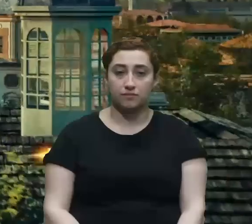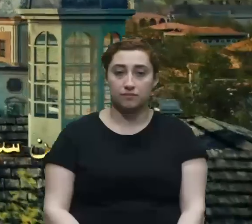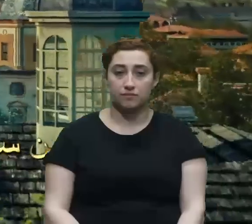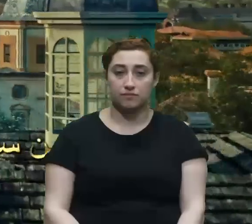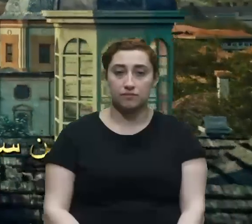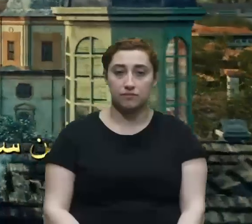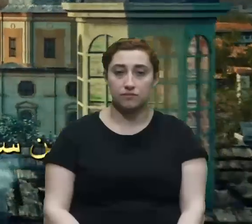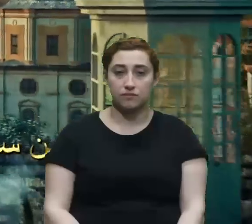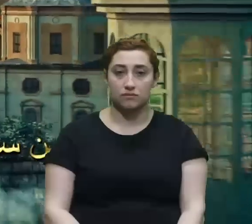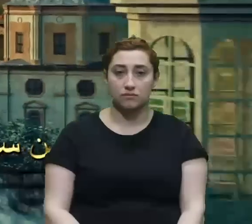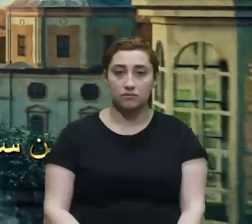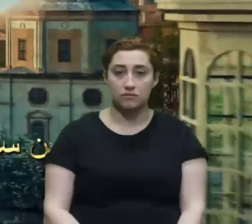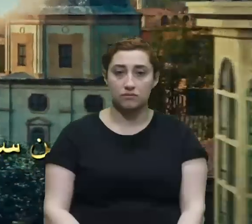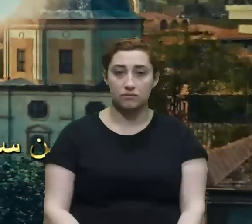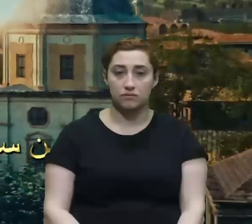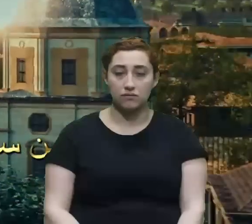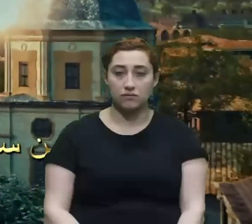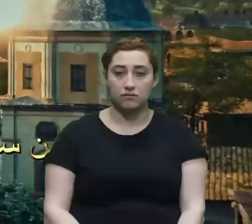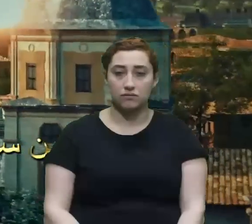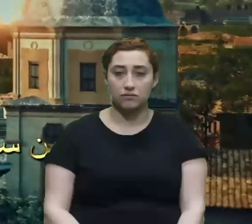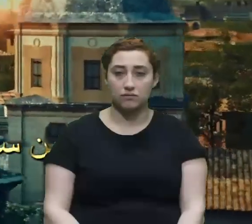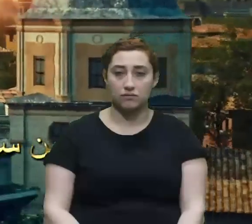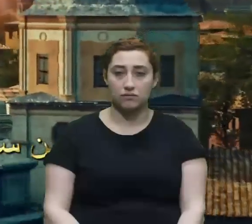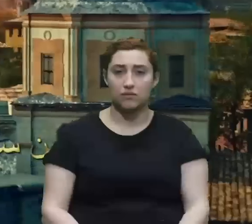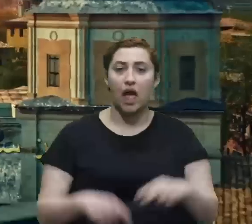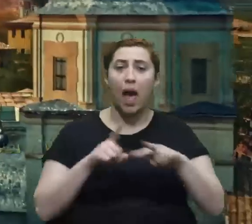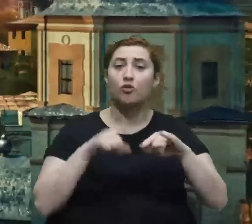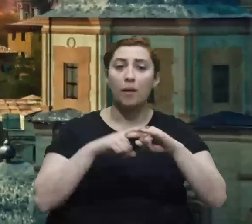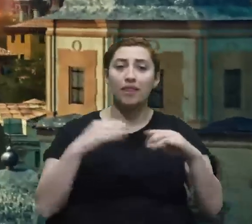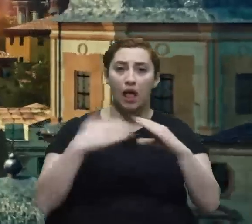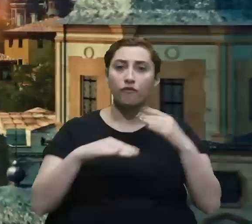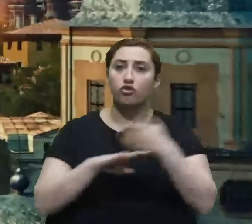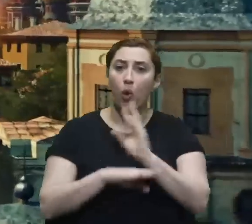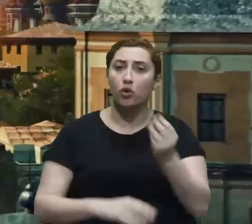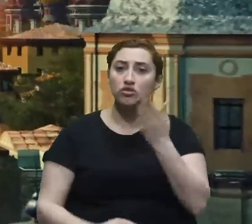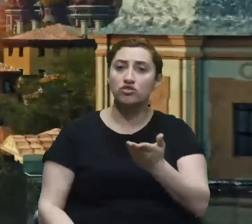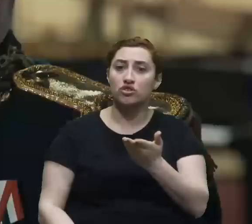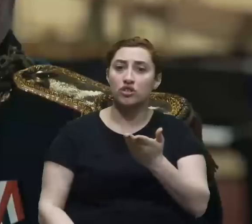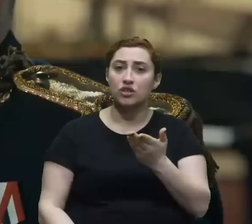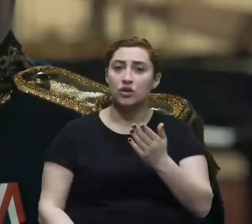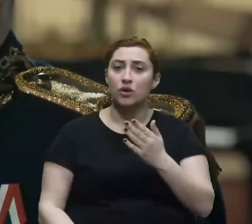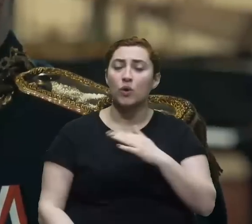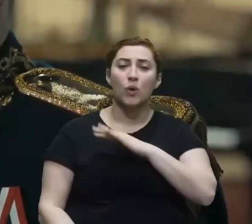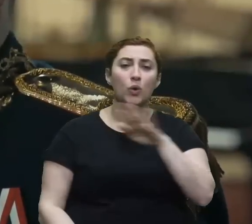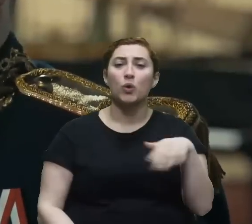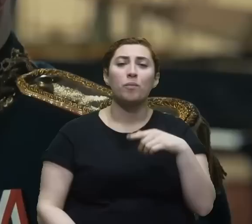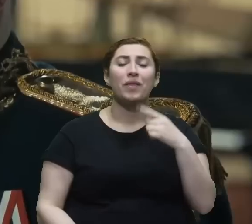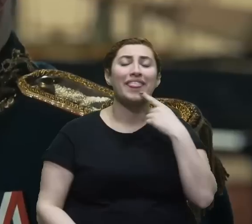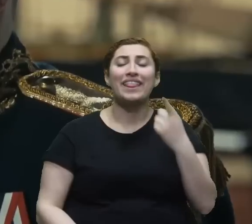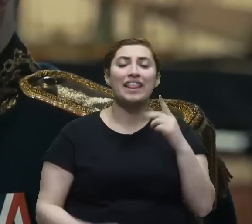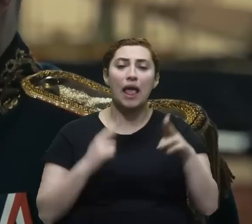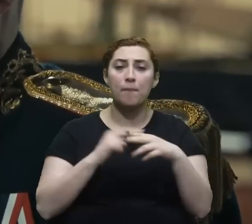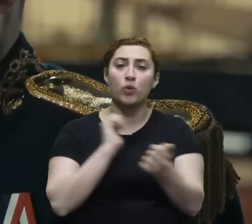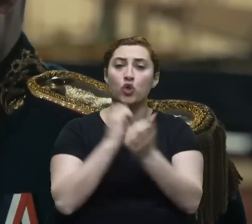Patlamalar Moskova'da, Kremlin Sarayı. Umut, Abdülhamit'in telgrafı doğru çıktı. Tüm narodnikleri hemen